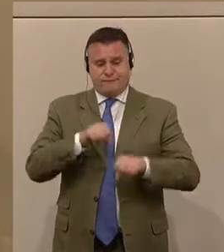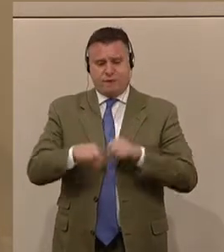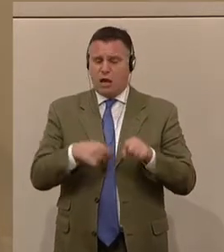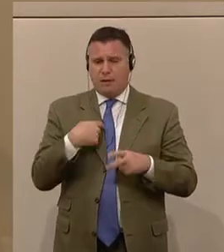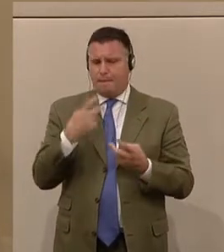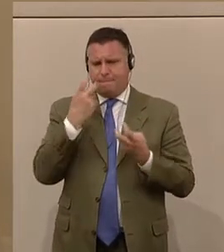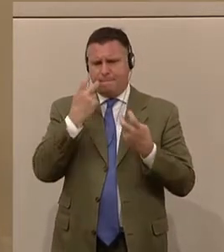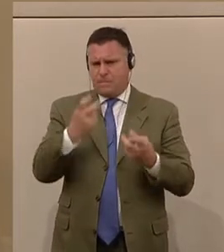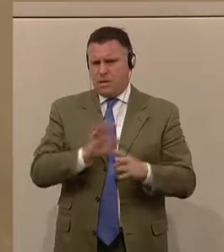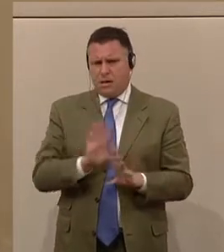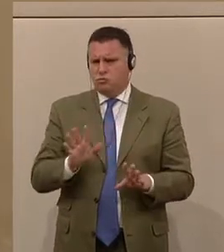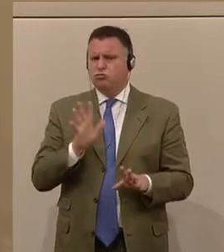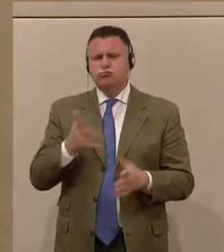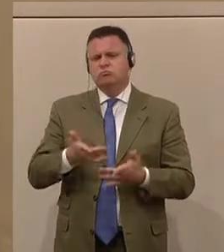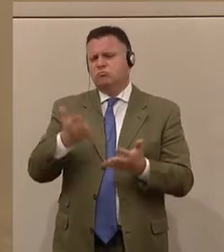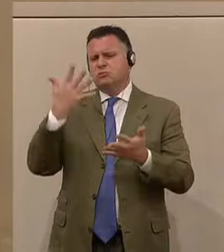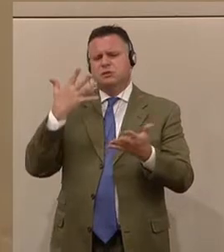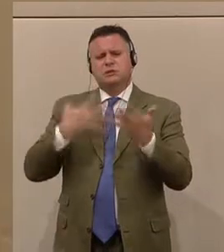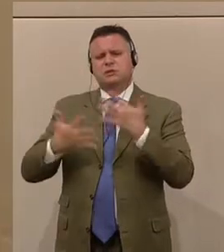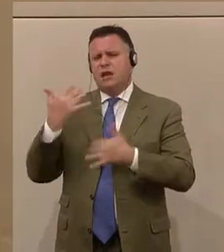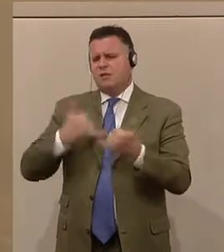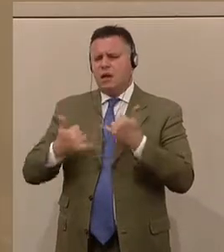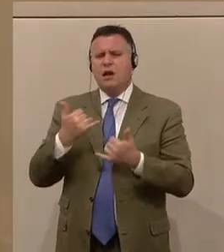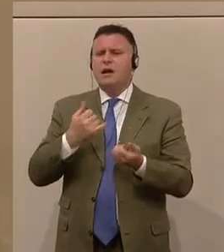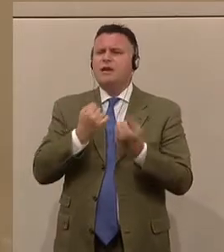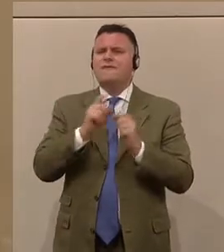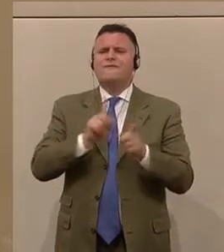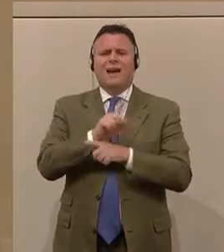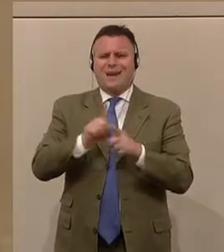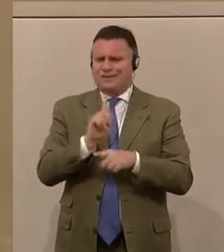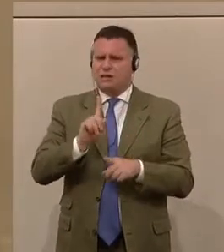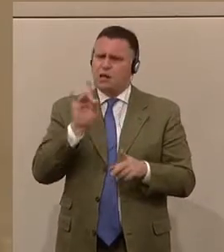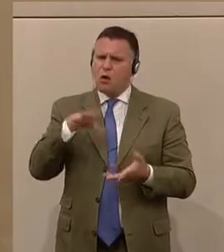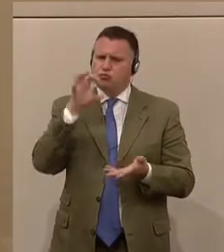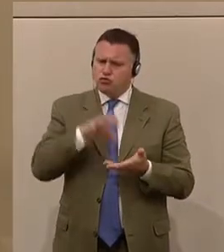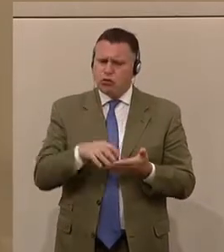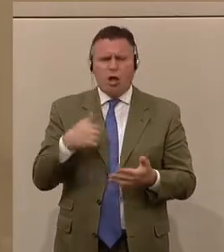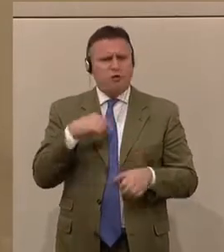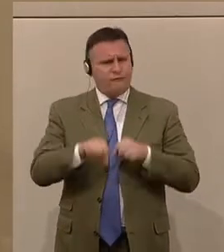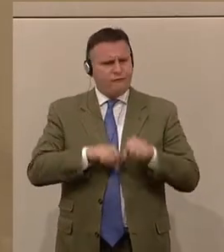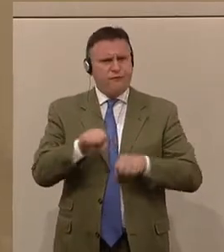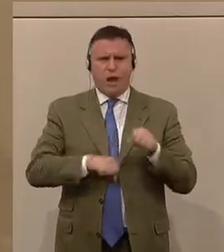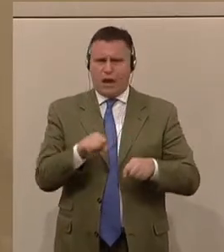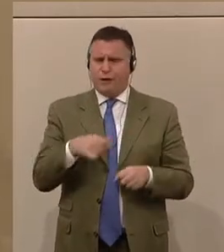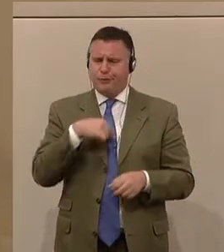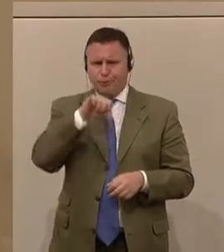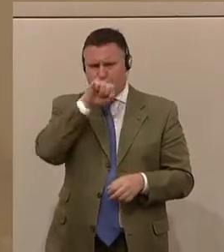seit vielen Jahrzehnten im Übrigen, nicht nur zu Freizeitzwecken, sondern auch in der Stadt und sonst.